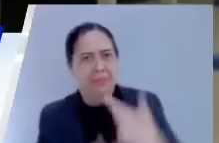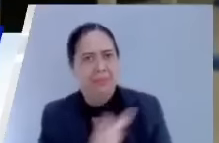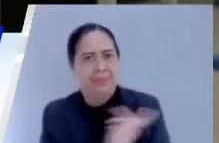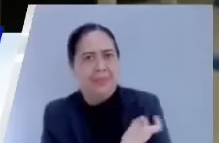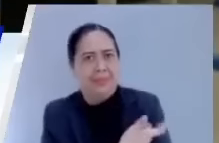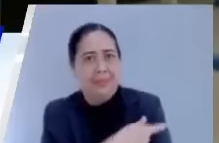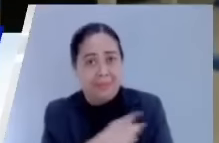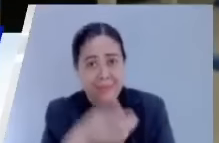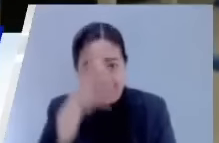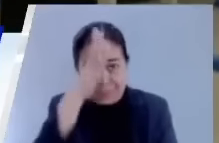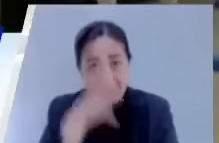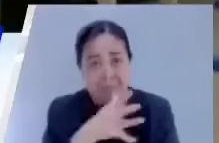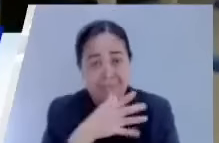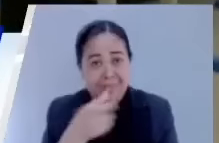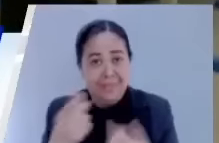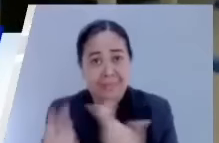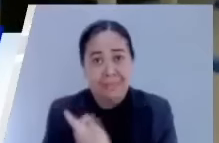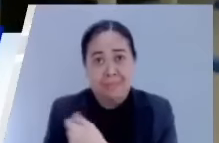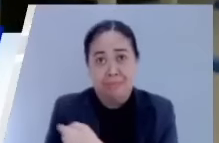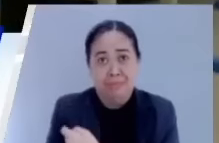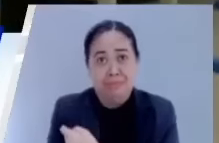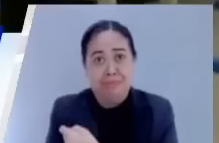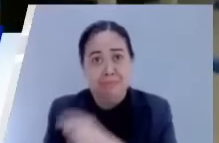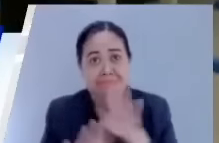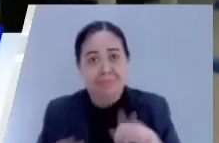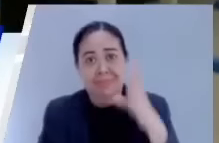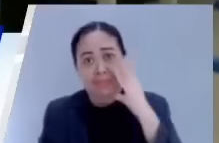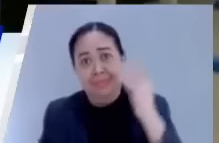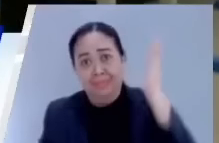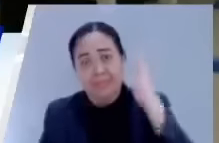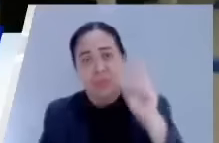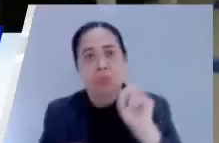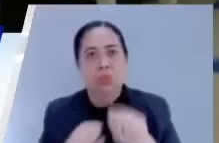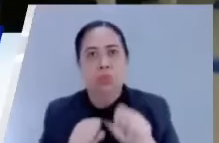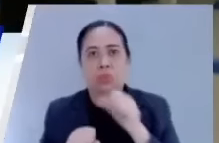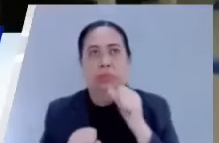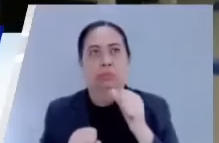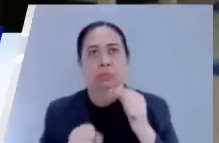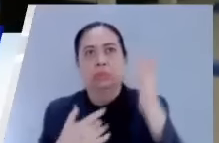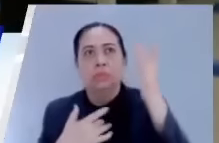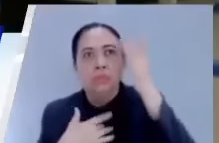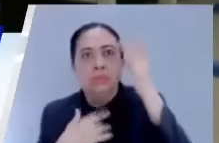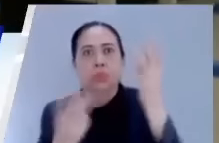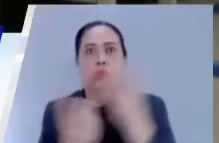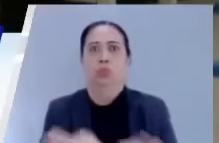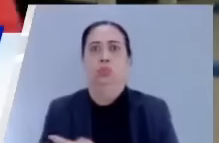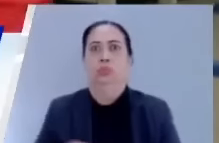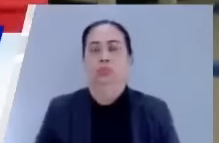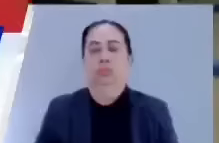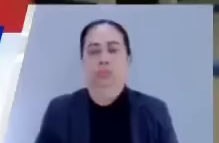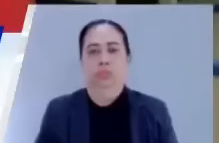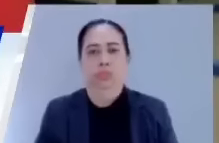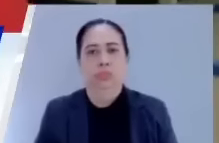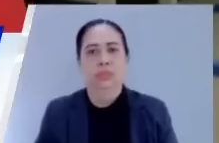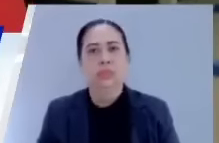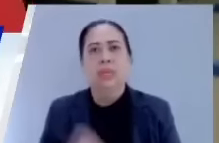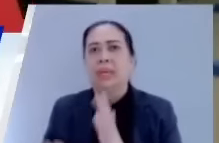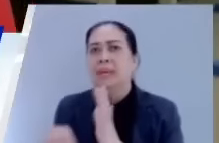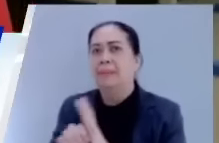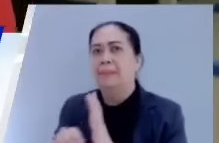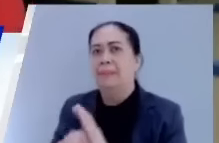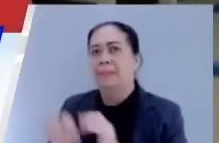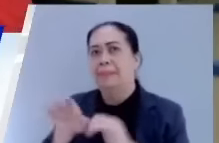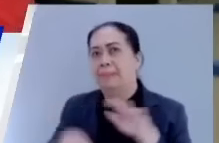dyan, nabakunahan din sila ng mga bata sila. Kaya hindi sila nagkaroon ng mga sakit na ito. Halimbawa po, Secretary, yung isang bata, yung isang